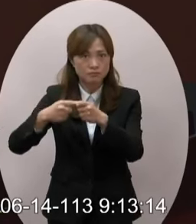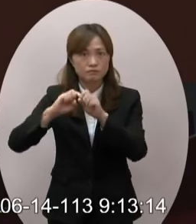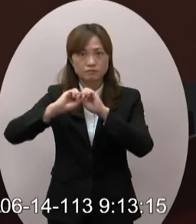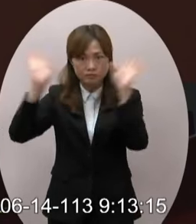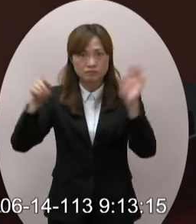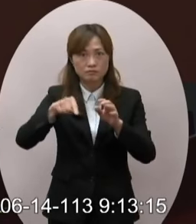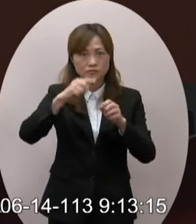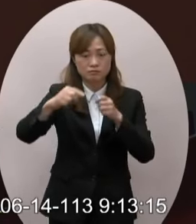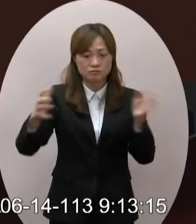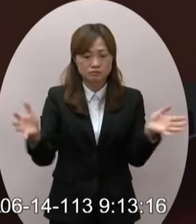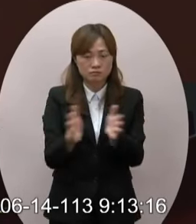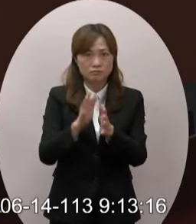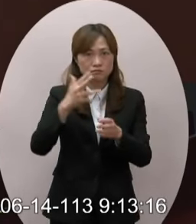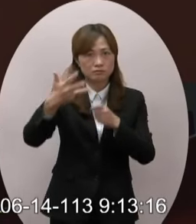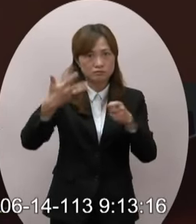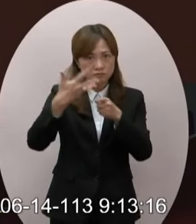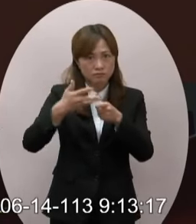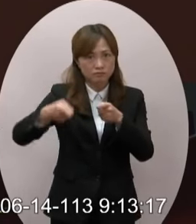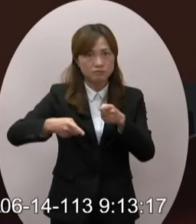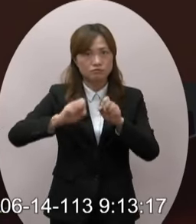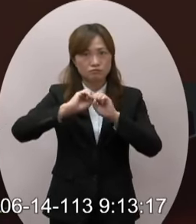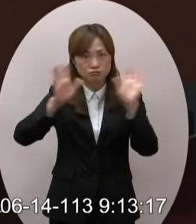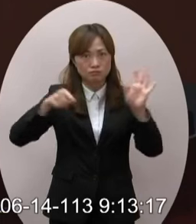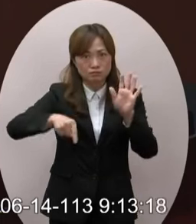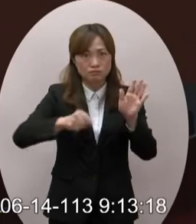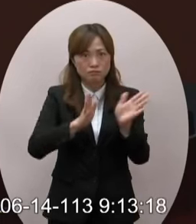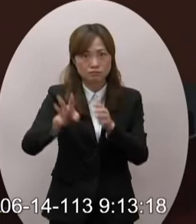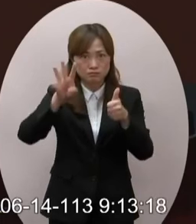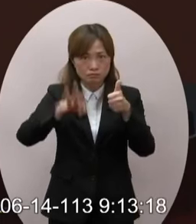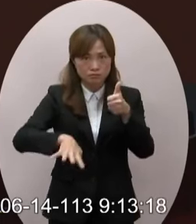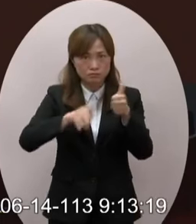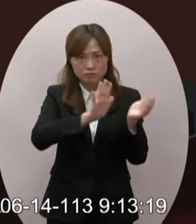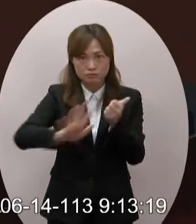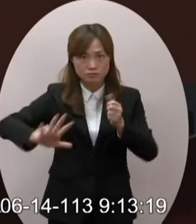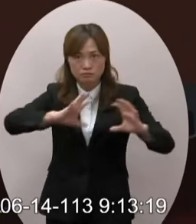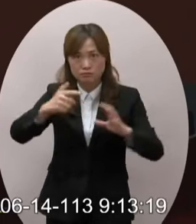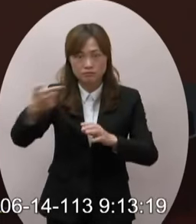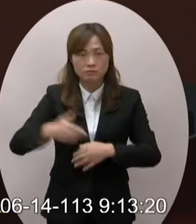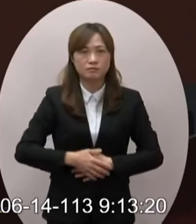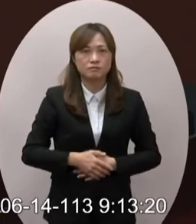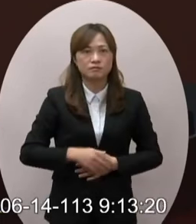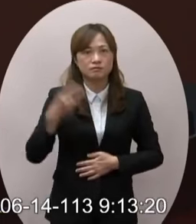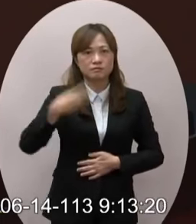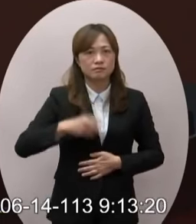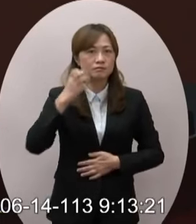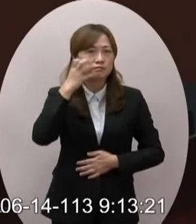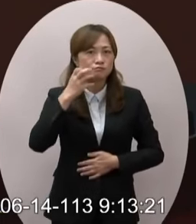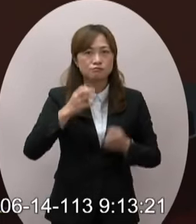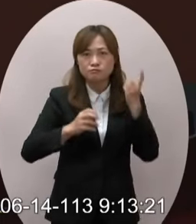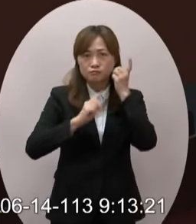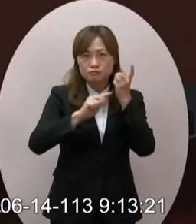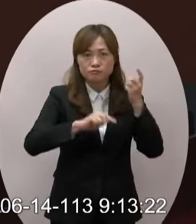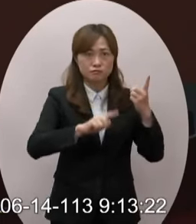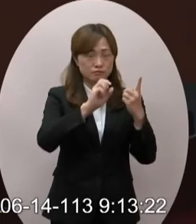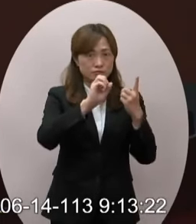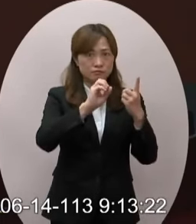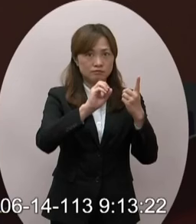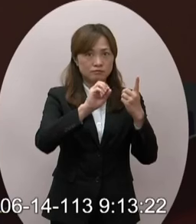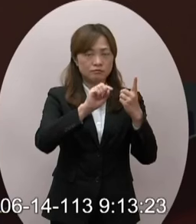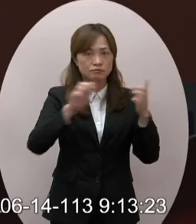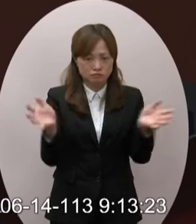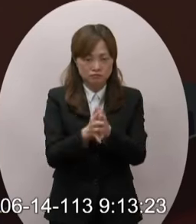发表影响全世界的理论。第一代的 iPhone， 2004年研发，2007年完成，也才